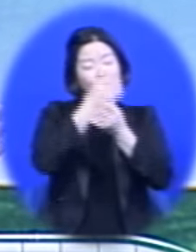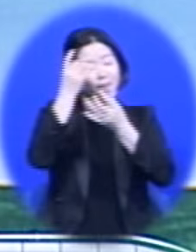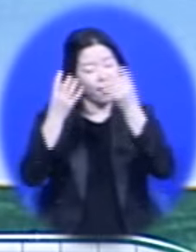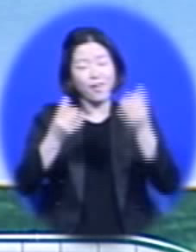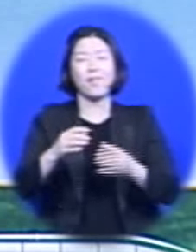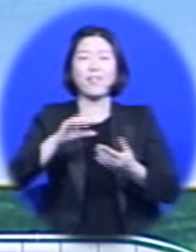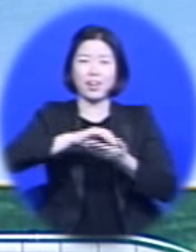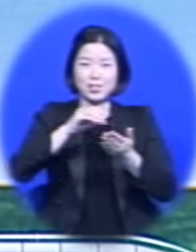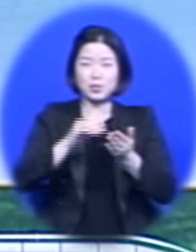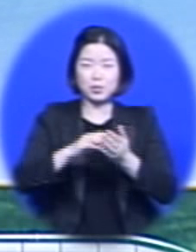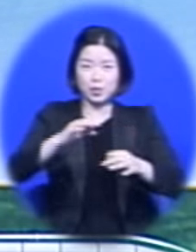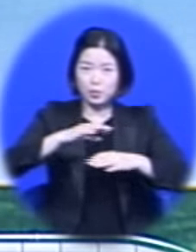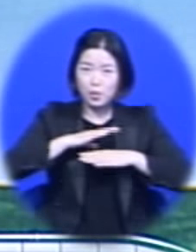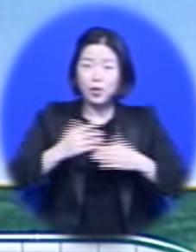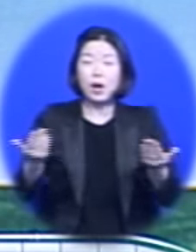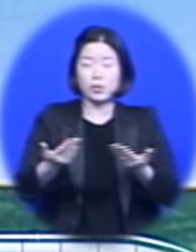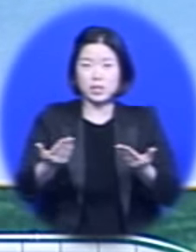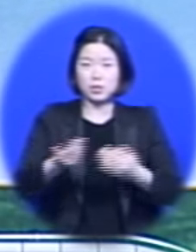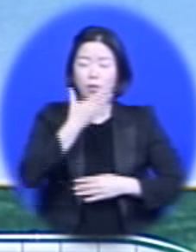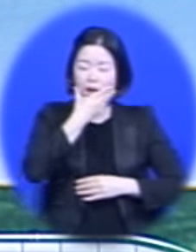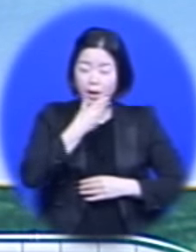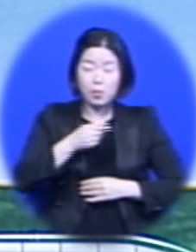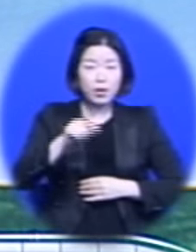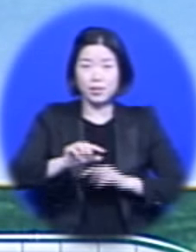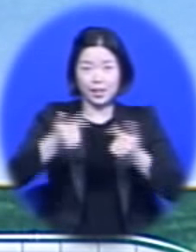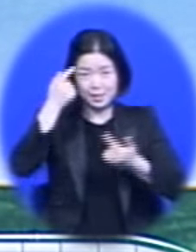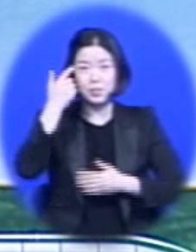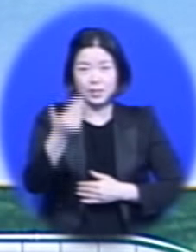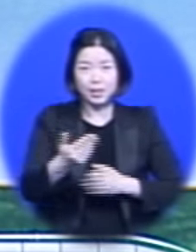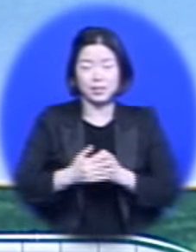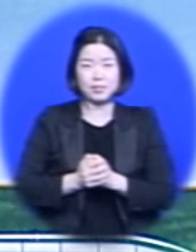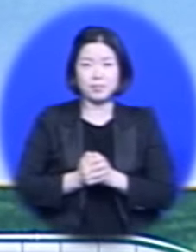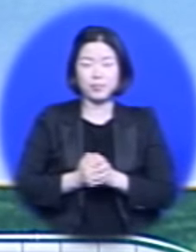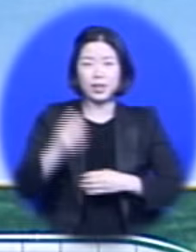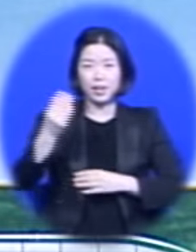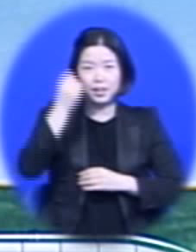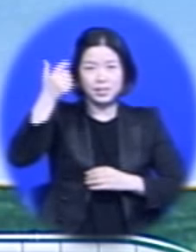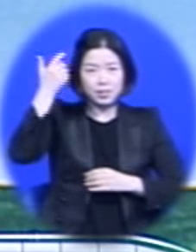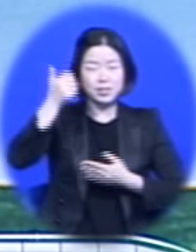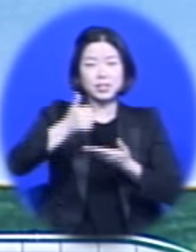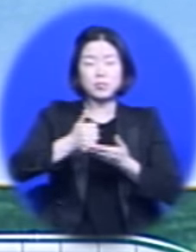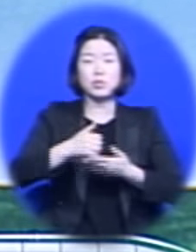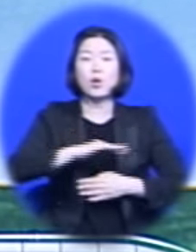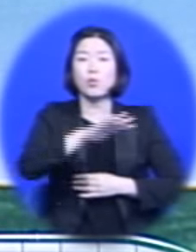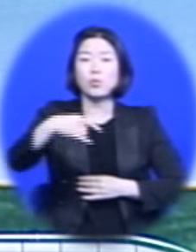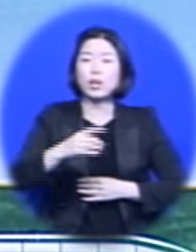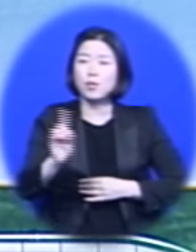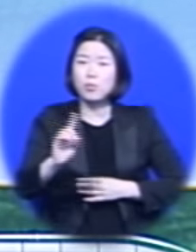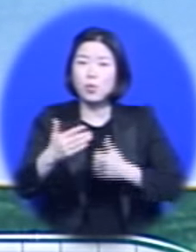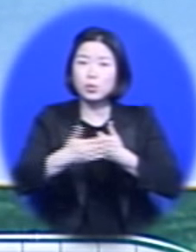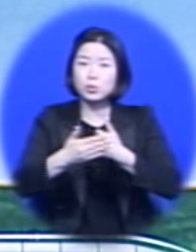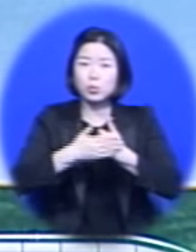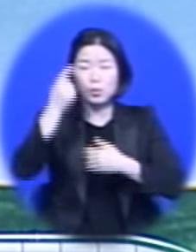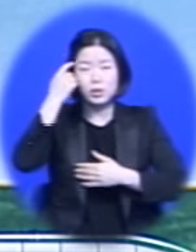정도로 놀라운 일이고 행복한 것 아닙니까? 성령님은 우리에게 뭘 도와주시나?